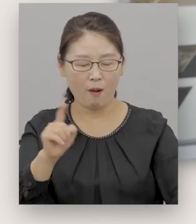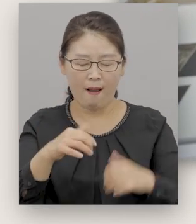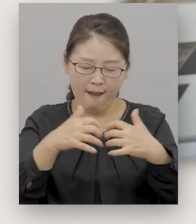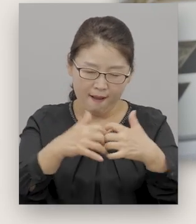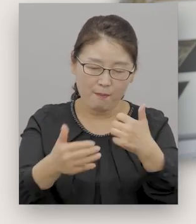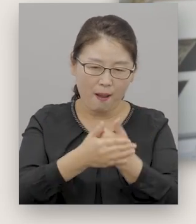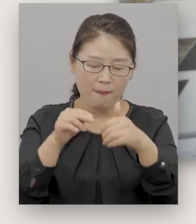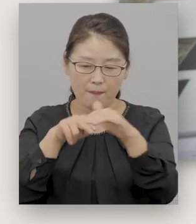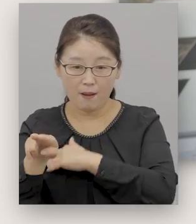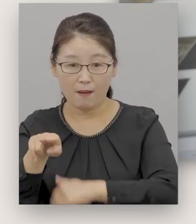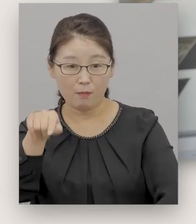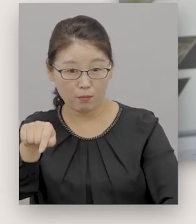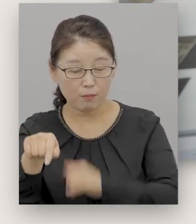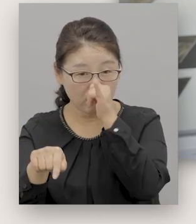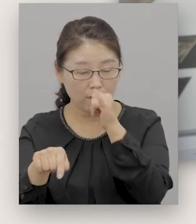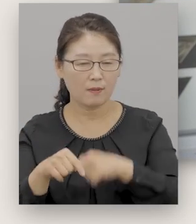또 운송수단이